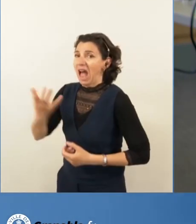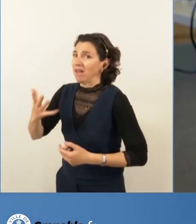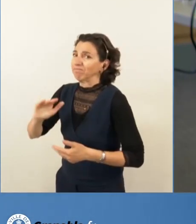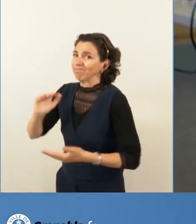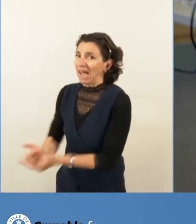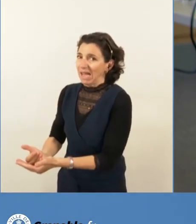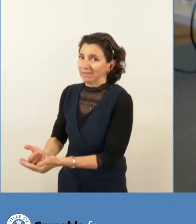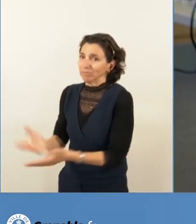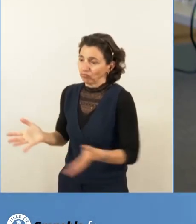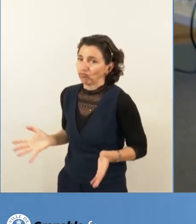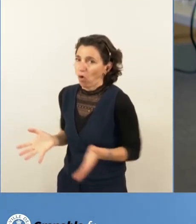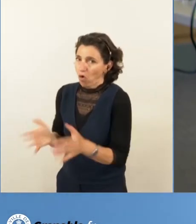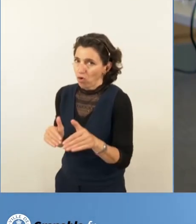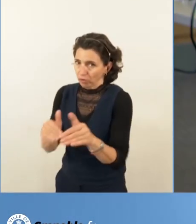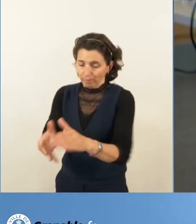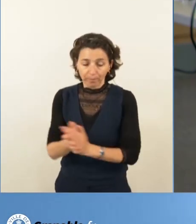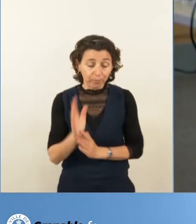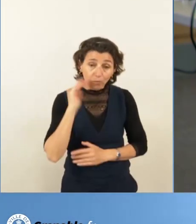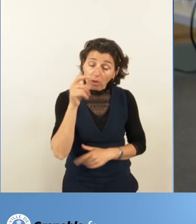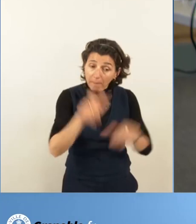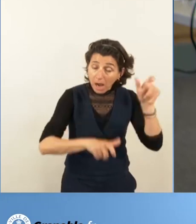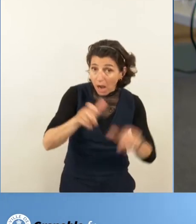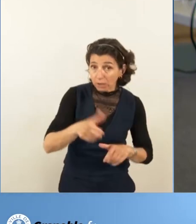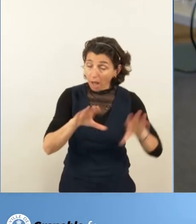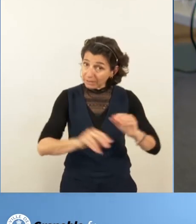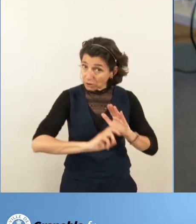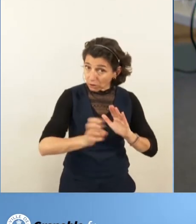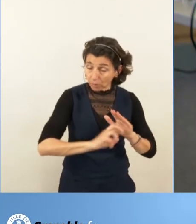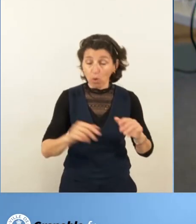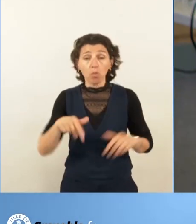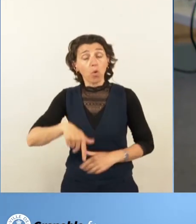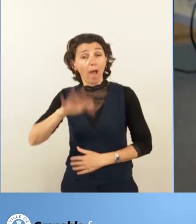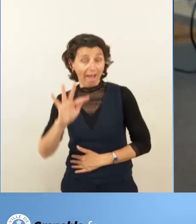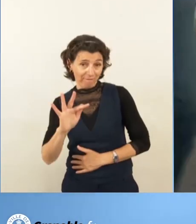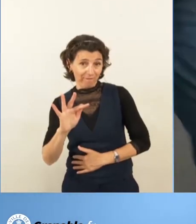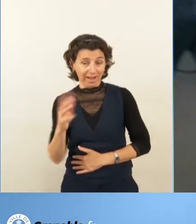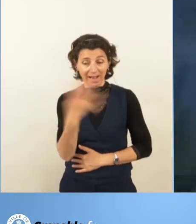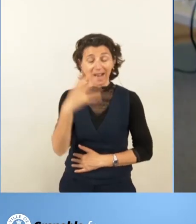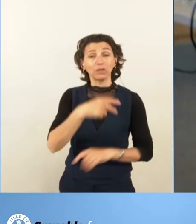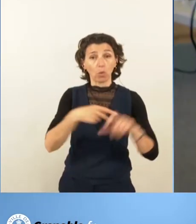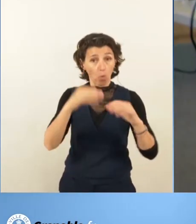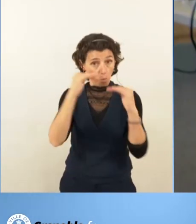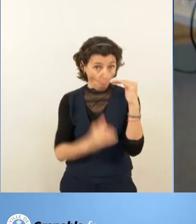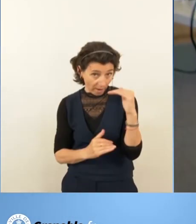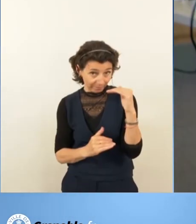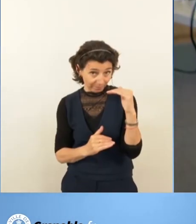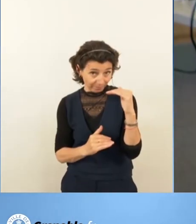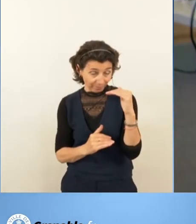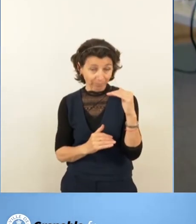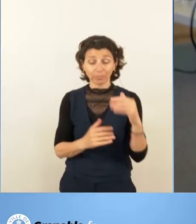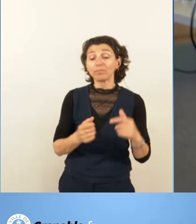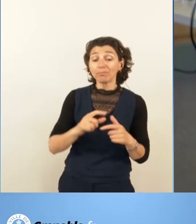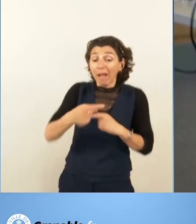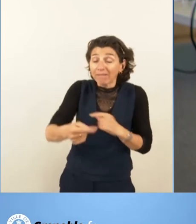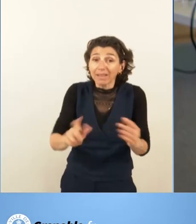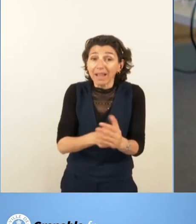grenobloises ayant un grenoblois ayant un quotient familial inférieur ou égal à 400 euros sera gratuite dès